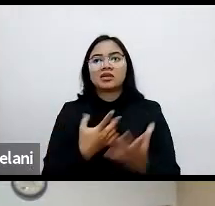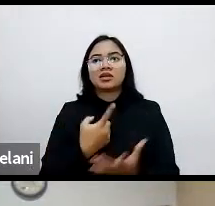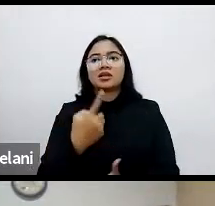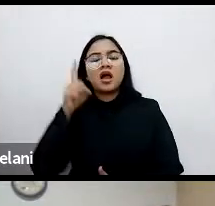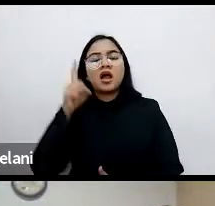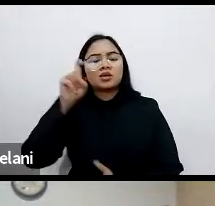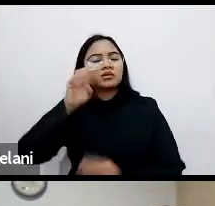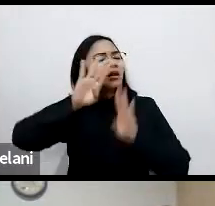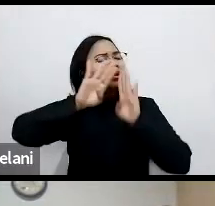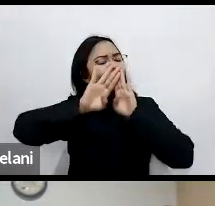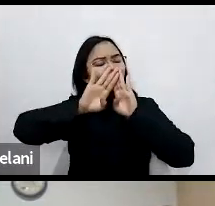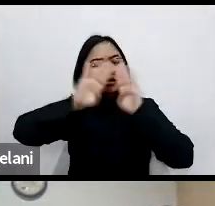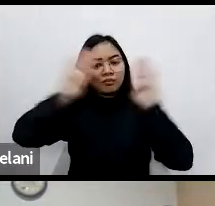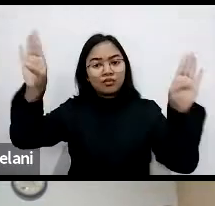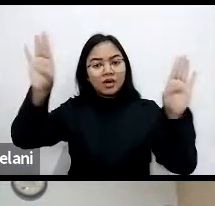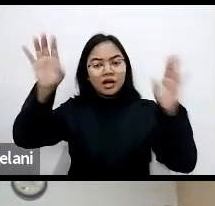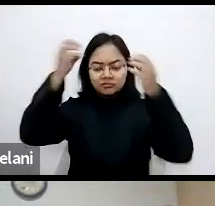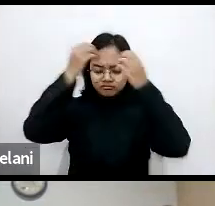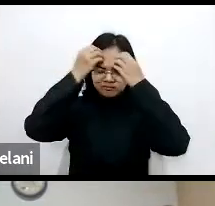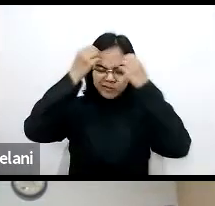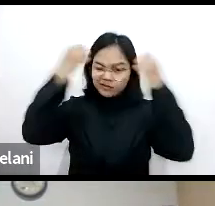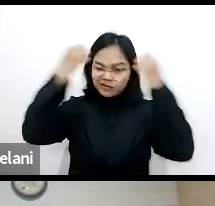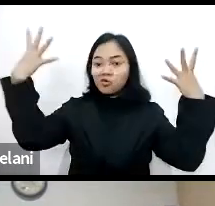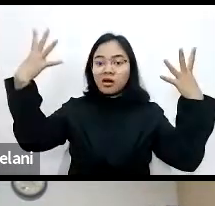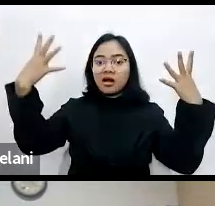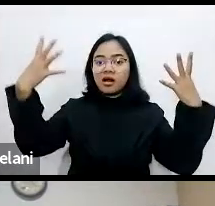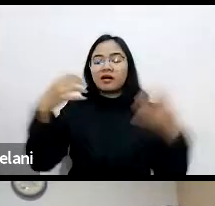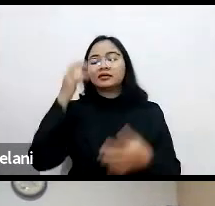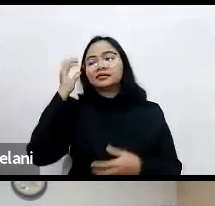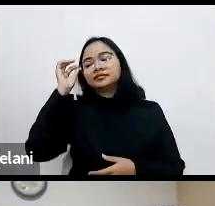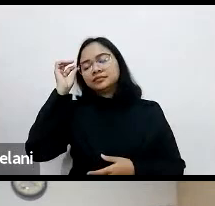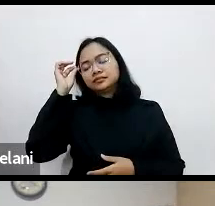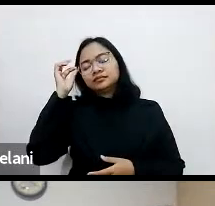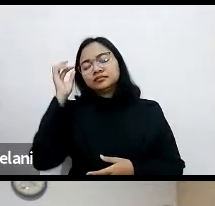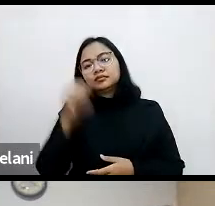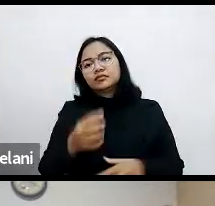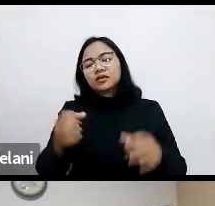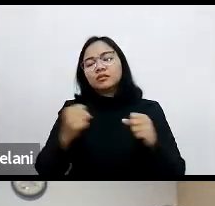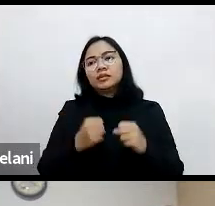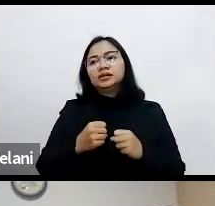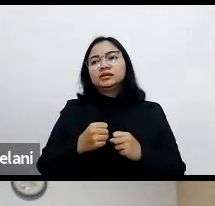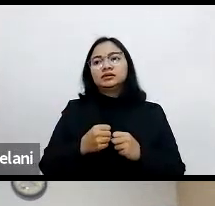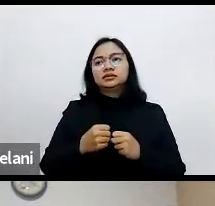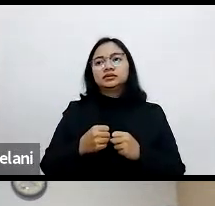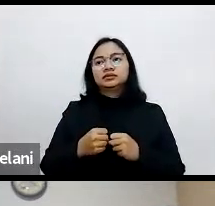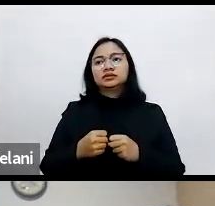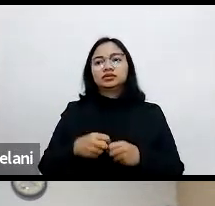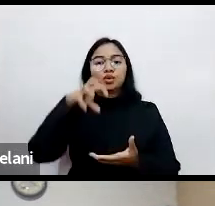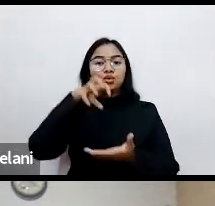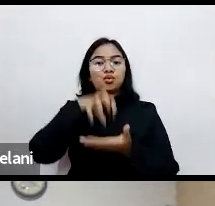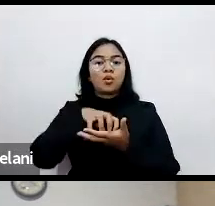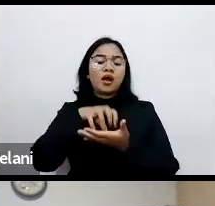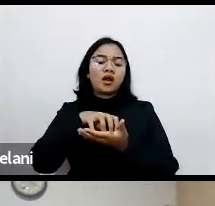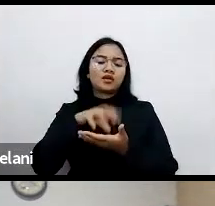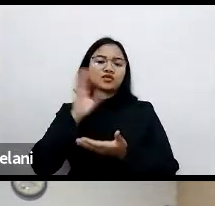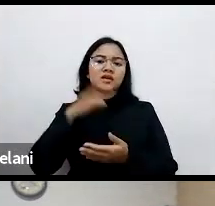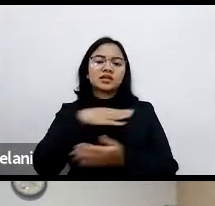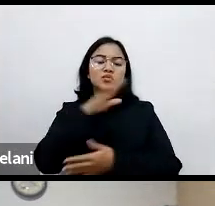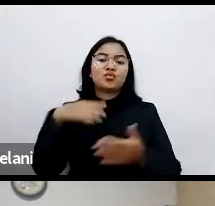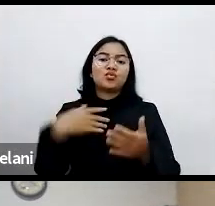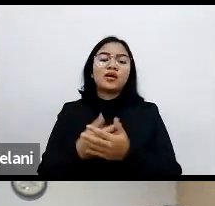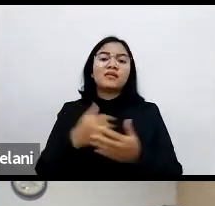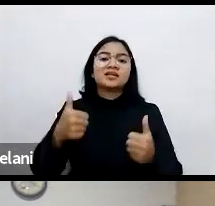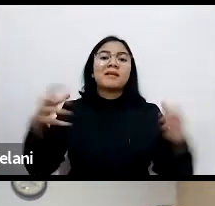terbuka yang menciptakan ruang yang dapat apa secara interseksional gitu ya semua bisa apa bergabung di situ